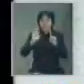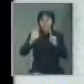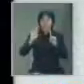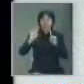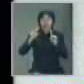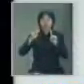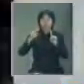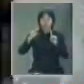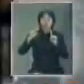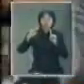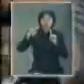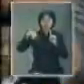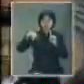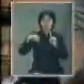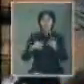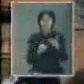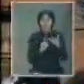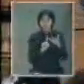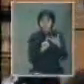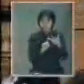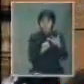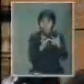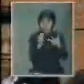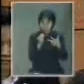1,996,000อีกอันหนึ่งนะครับ